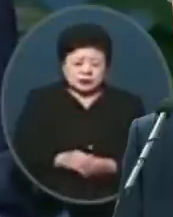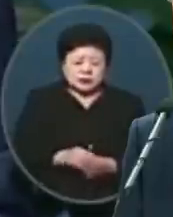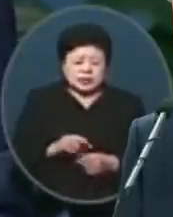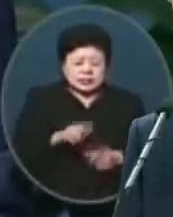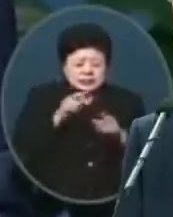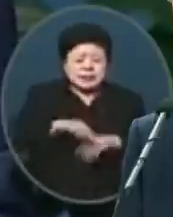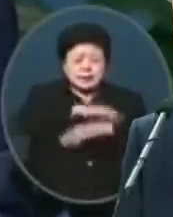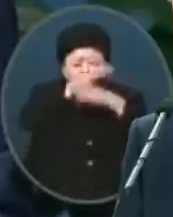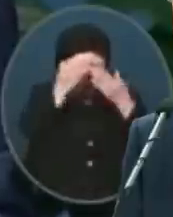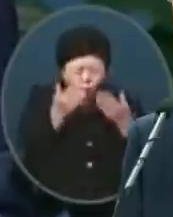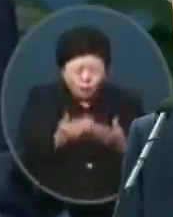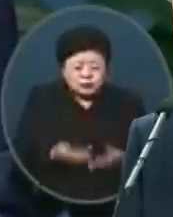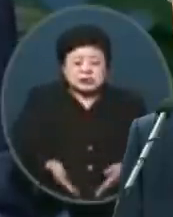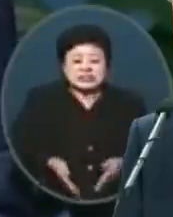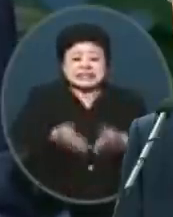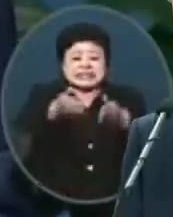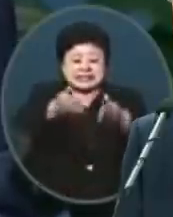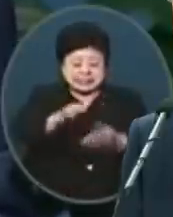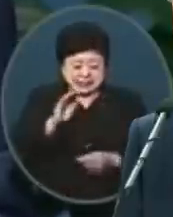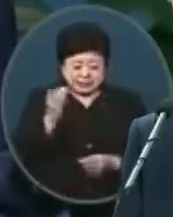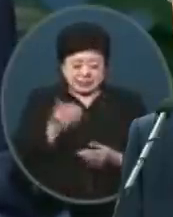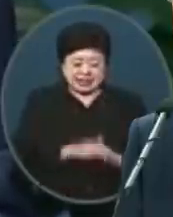전체적인 길인 것입니다.